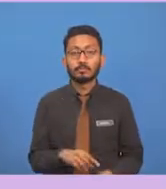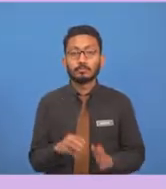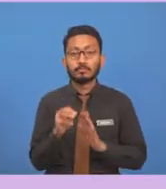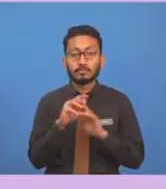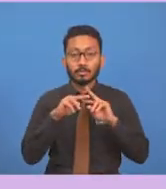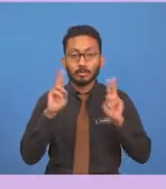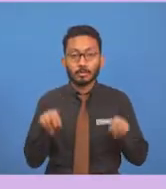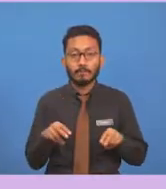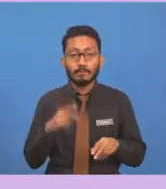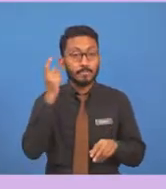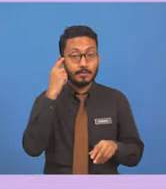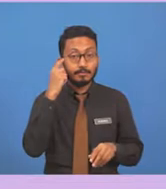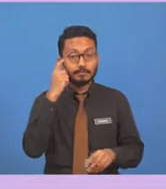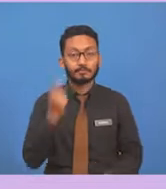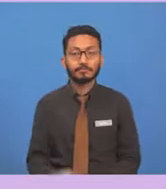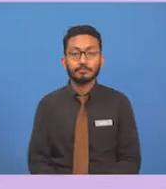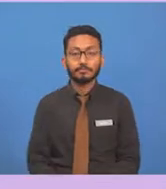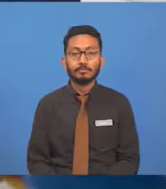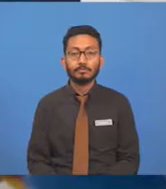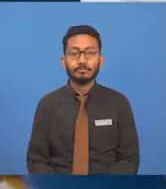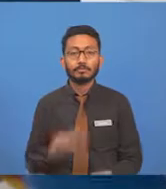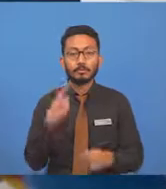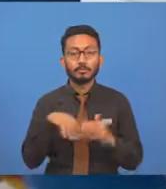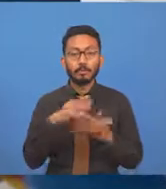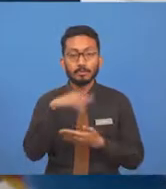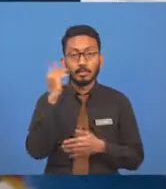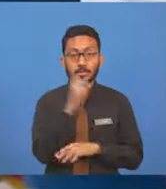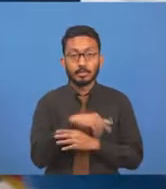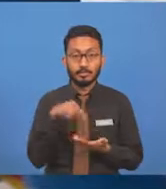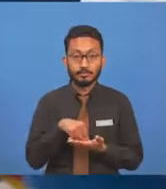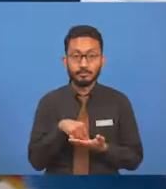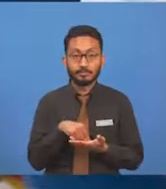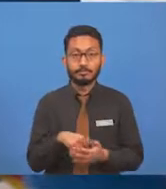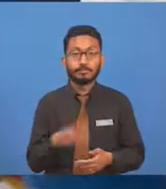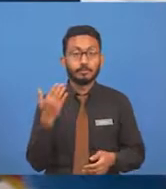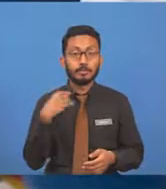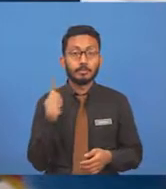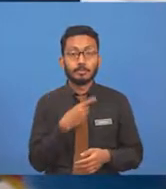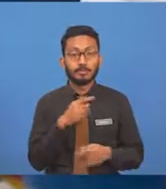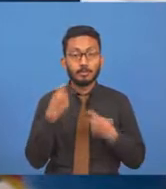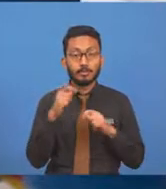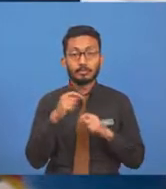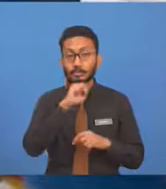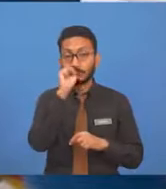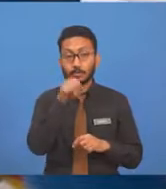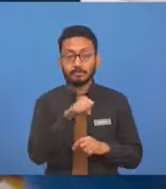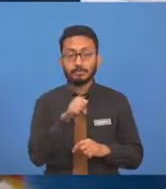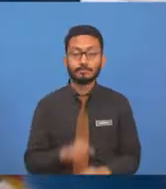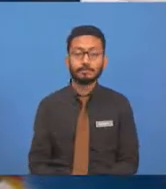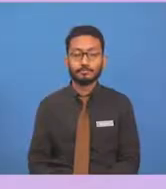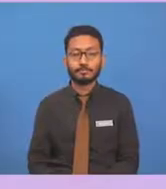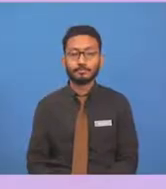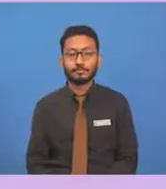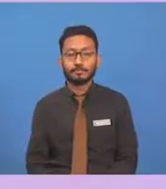anda tentang pembelajaran hari ini. Jom kita menjawab beberapa soalan sebelum akhiri kelas pada hari